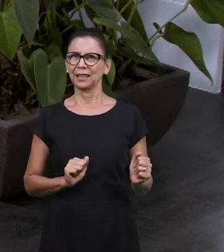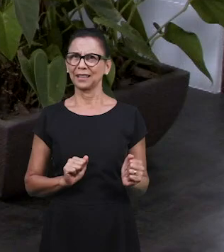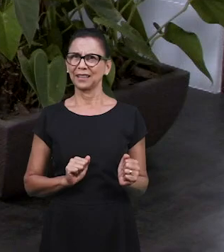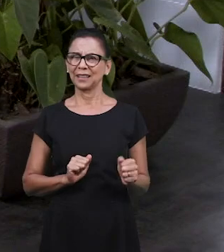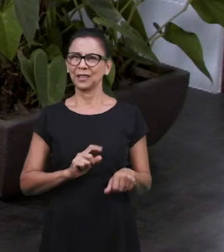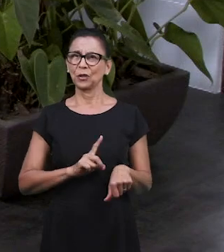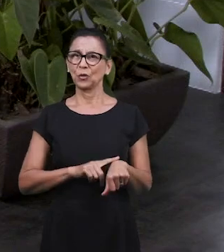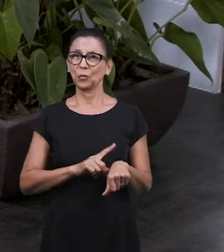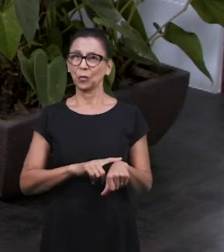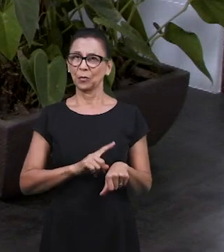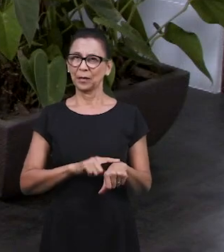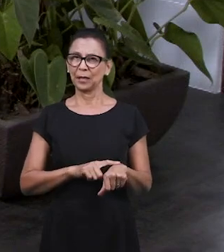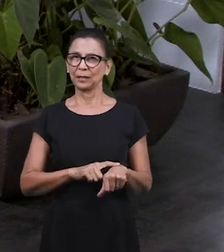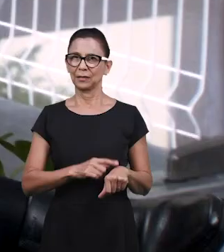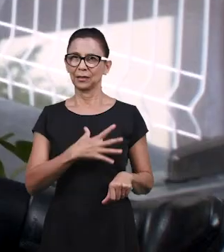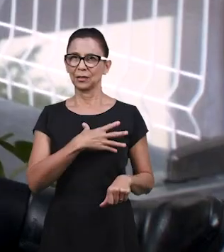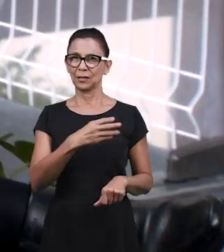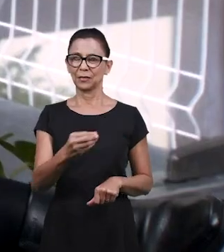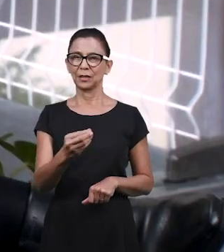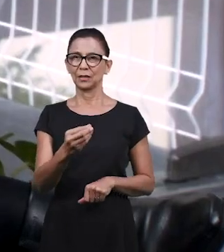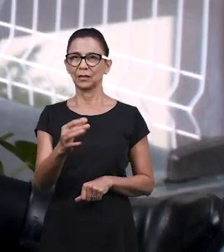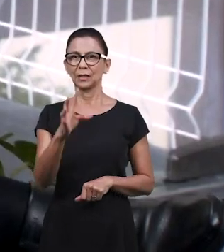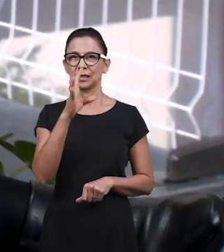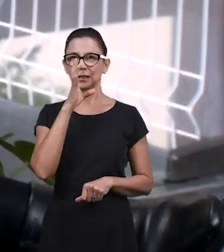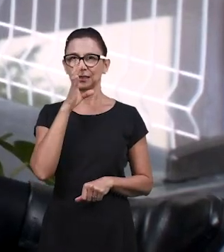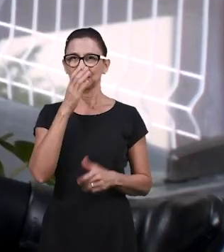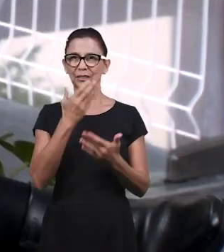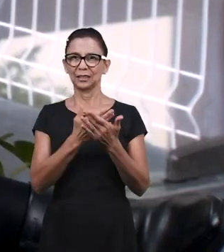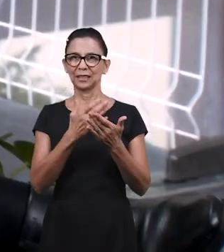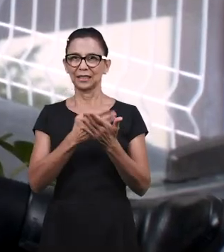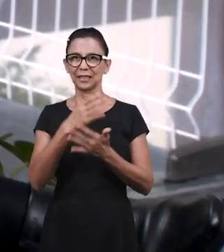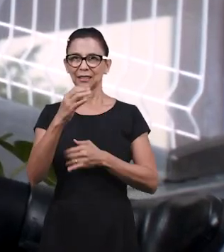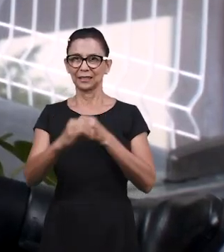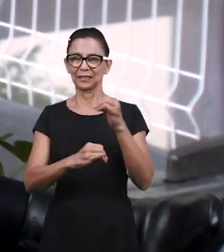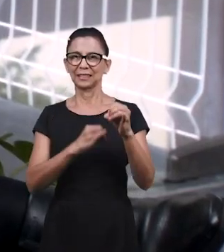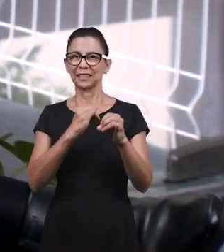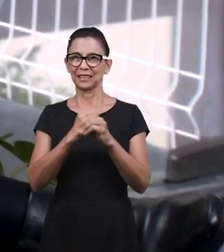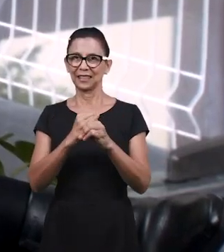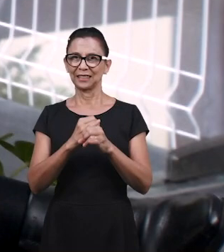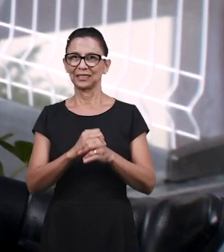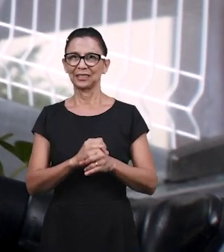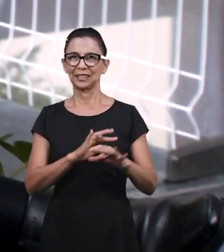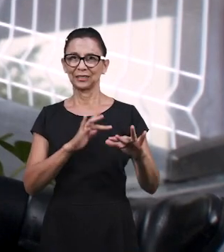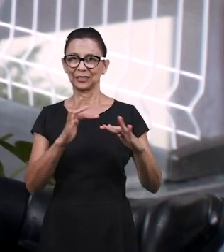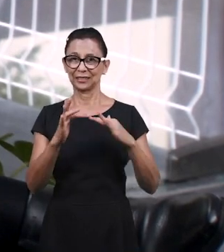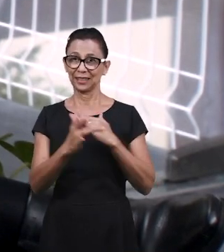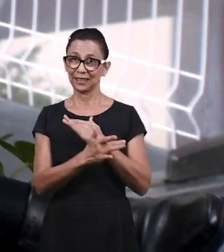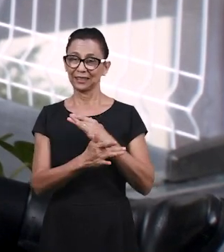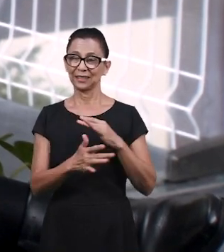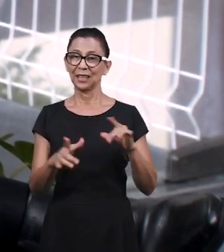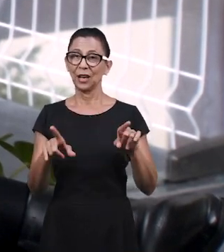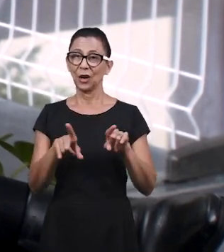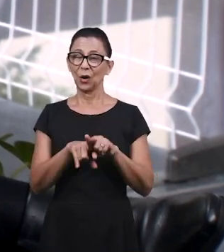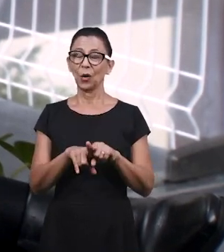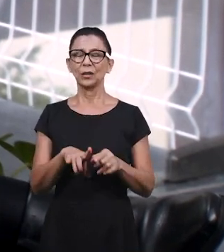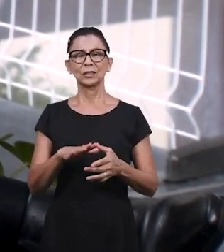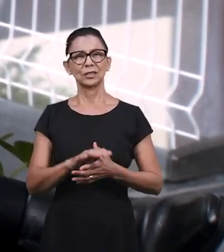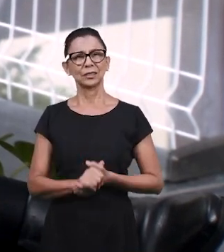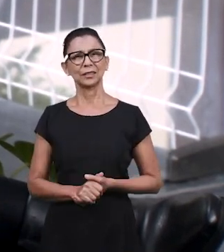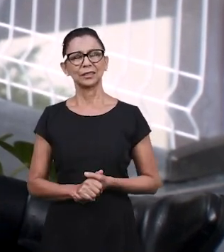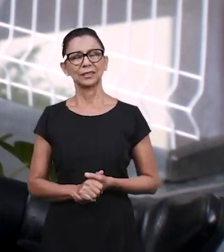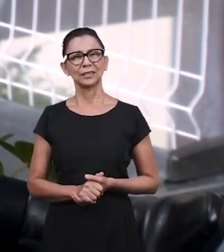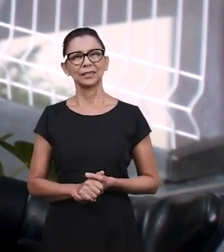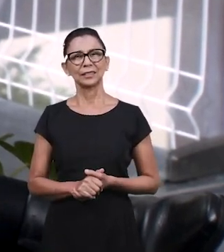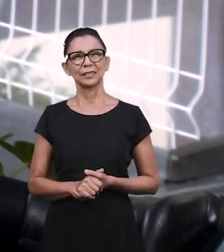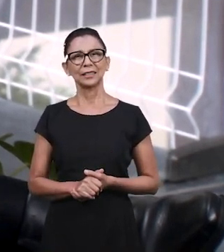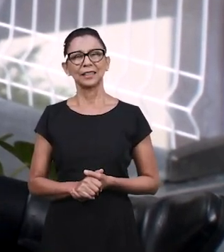vous êtes adaptés au moment que nos enfants assistent leurs études online. Dans le volet accessibilité d'aujourd'hui, le